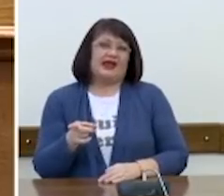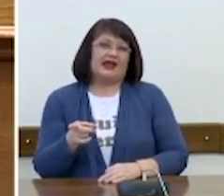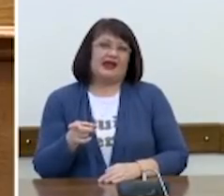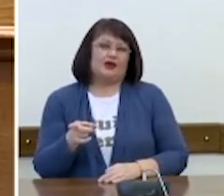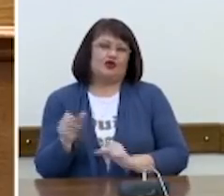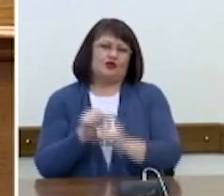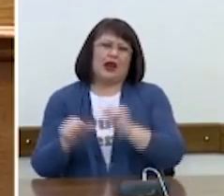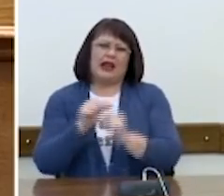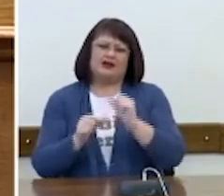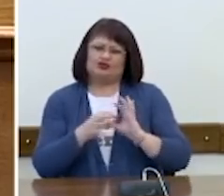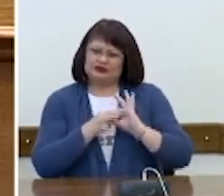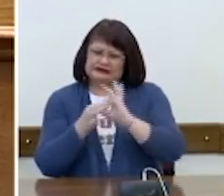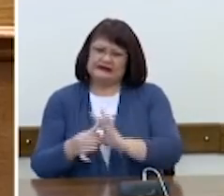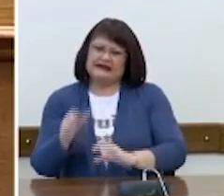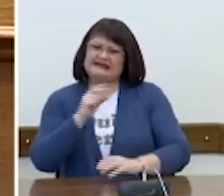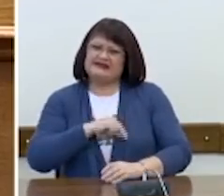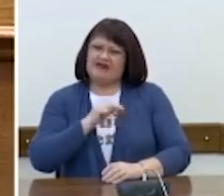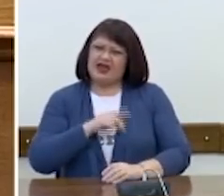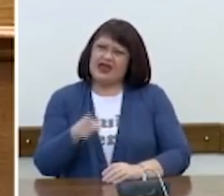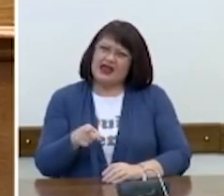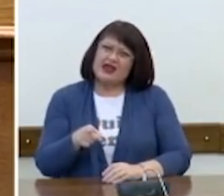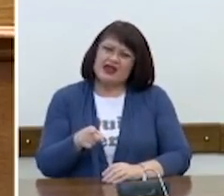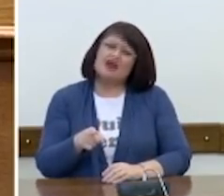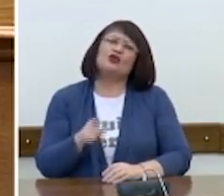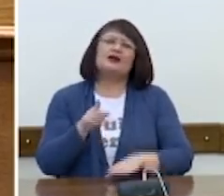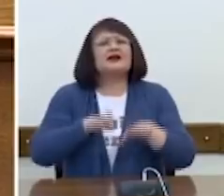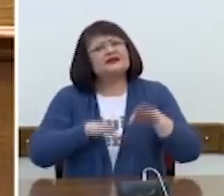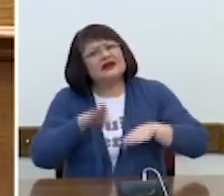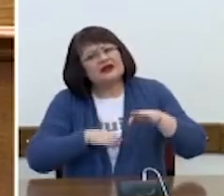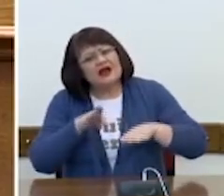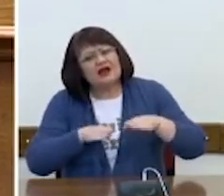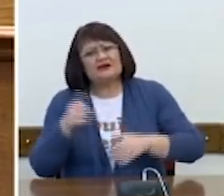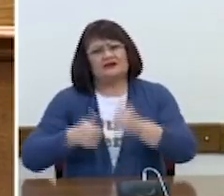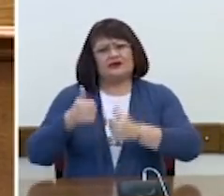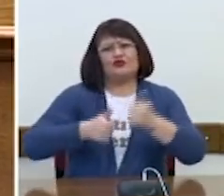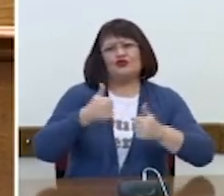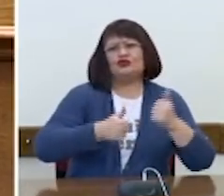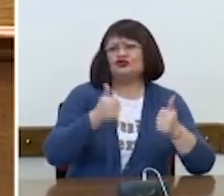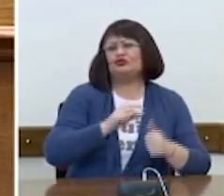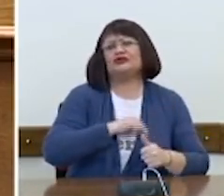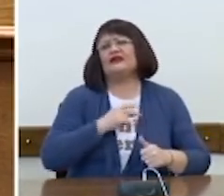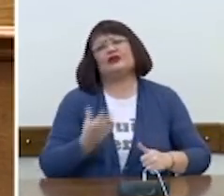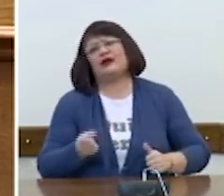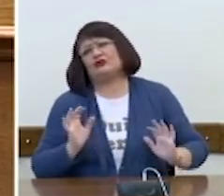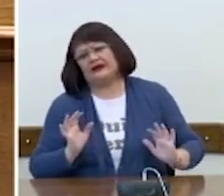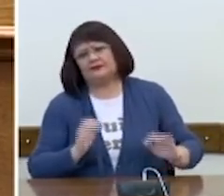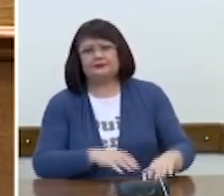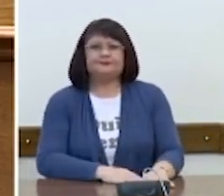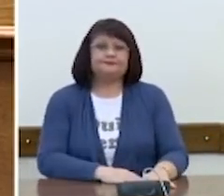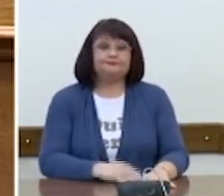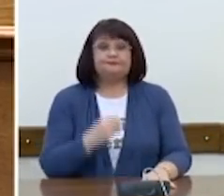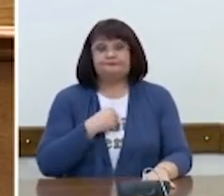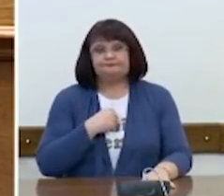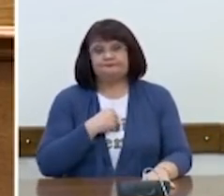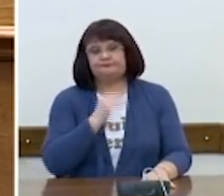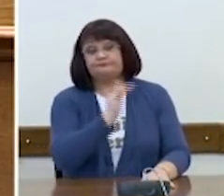τους, ανάλογα στη φάση που διέρχονται οι ανταγωνισμοί και τα συμφέροντα. Λυπούμαστε κύριε